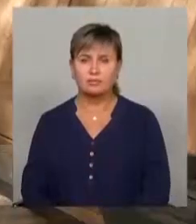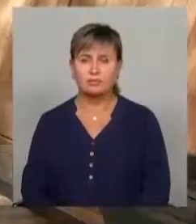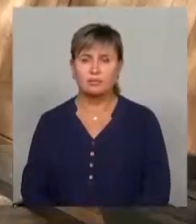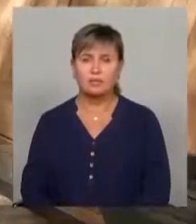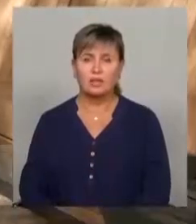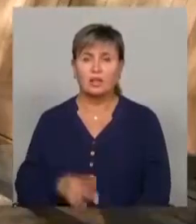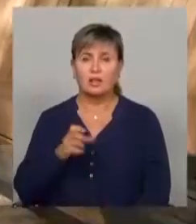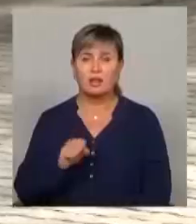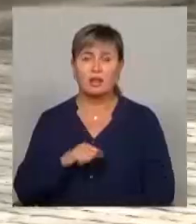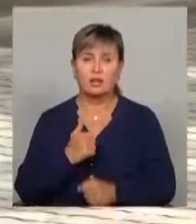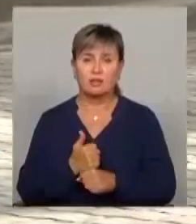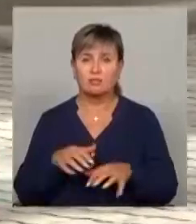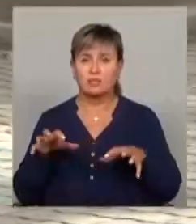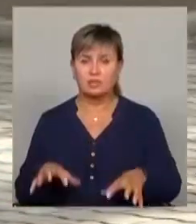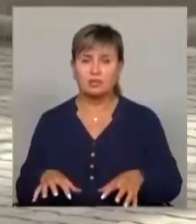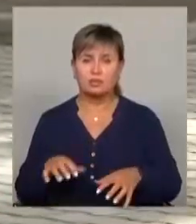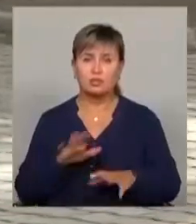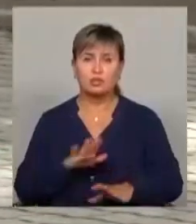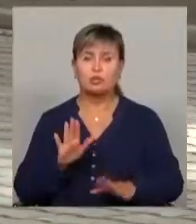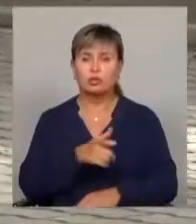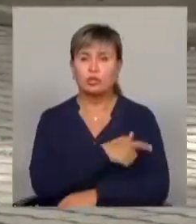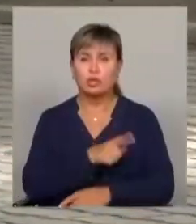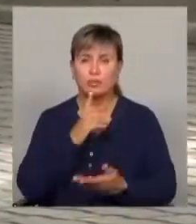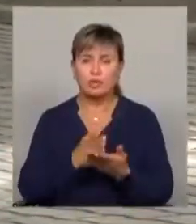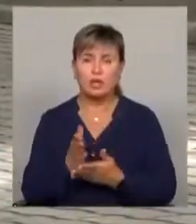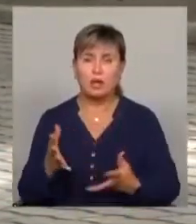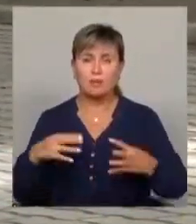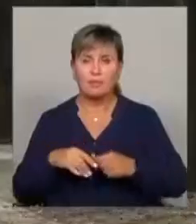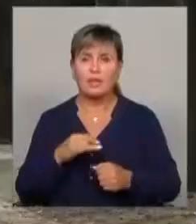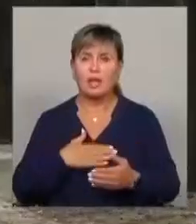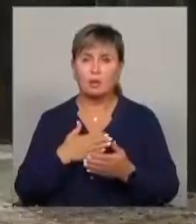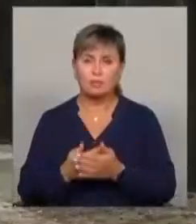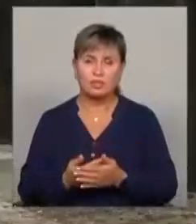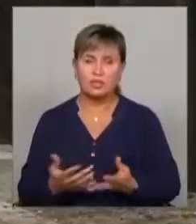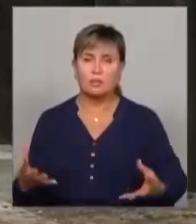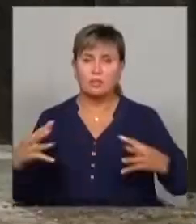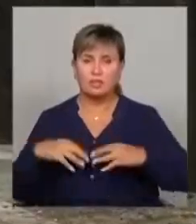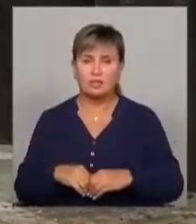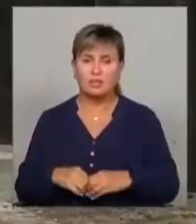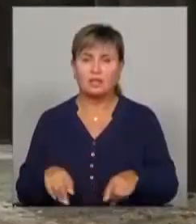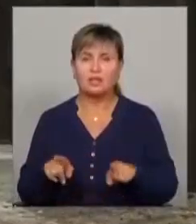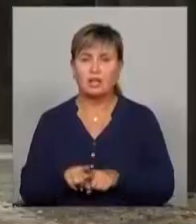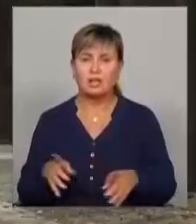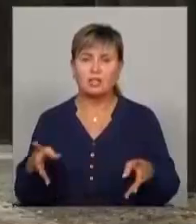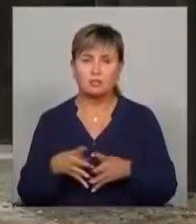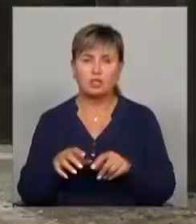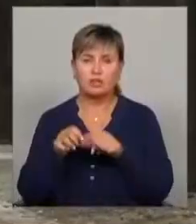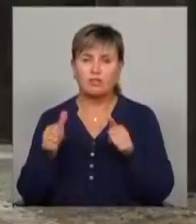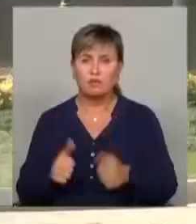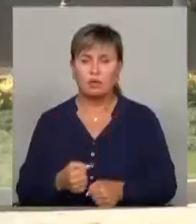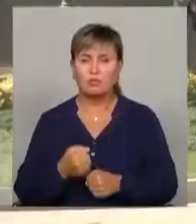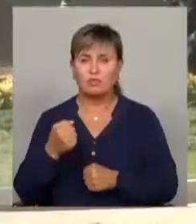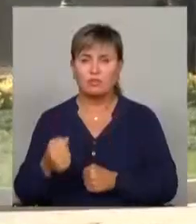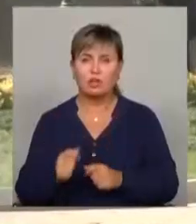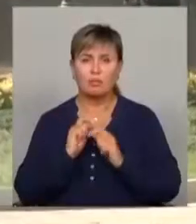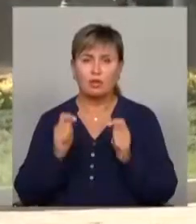Претендовать на пост главы государства могут не только члены политических объединений, но и общественных объединений. Такая смешанная форма выдвижения